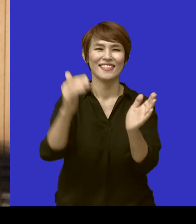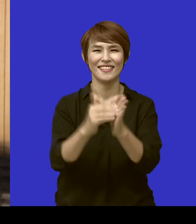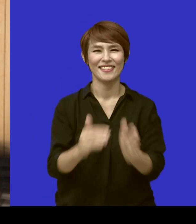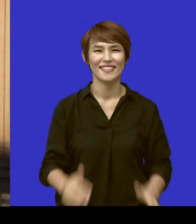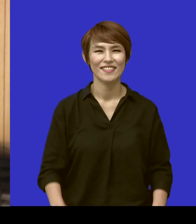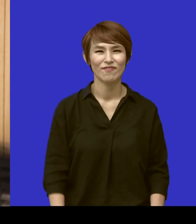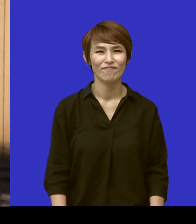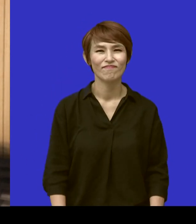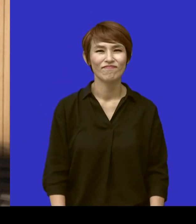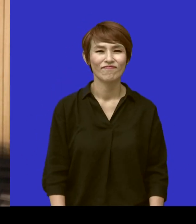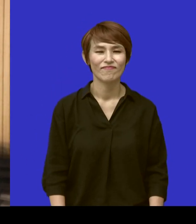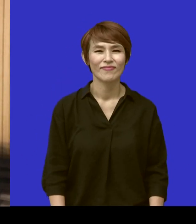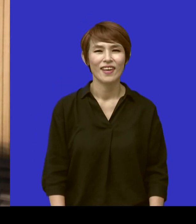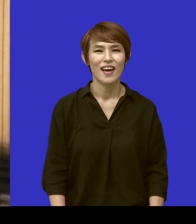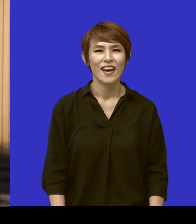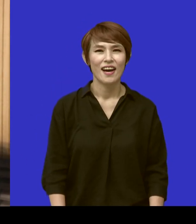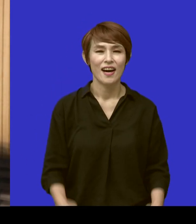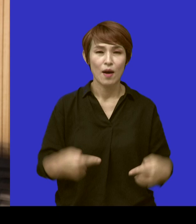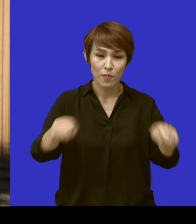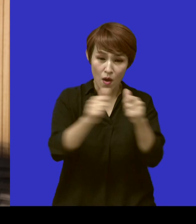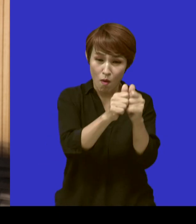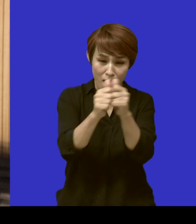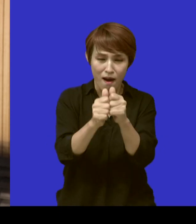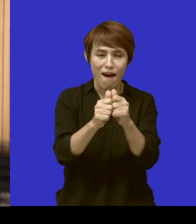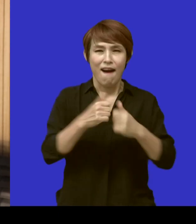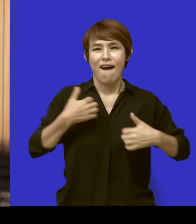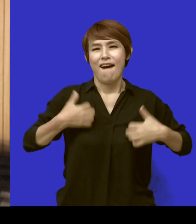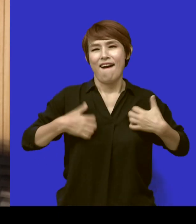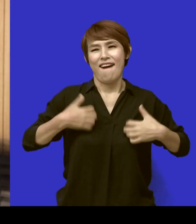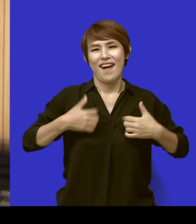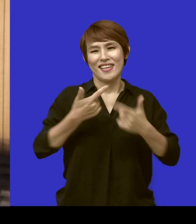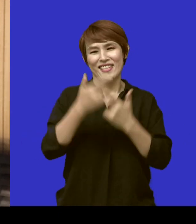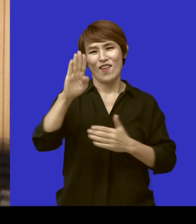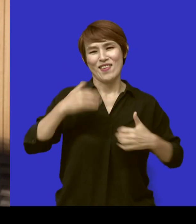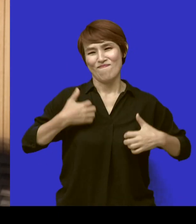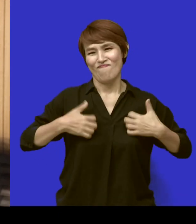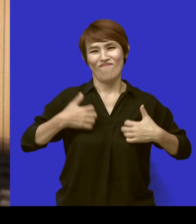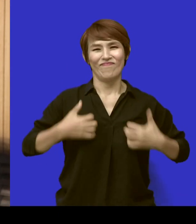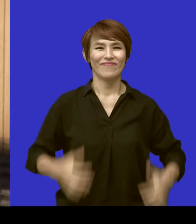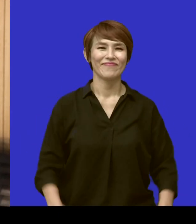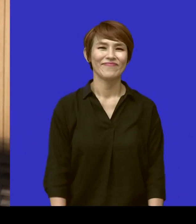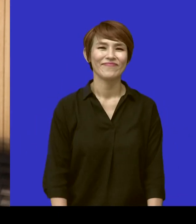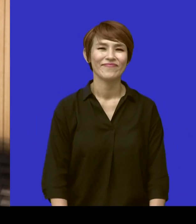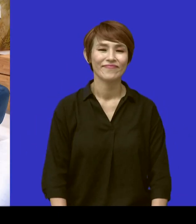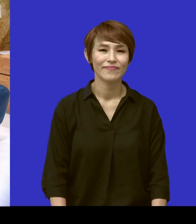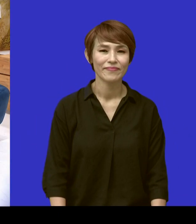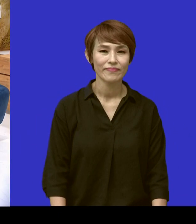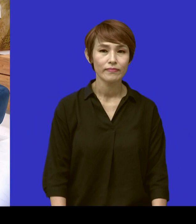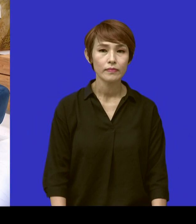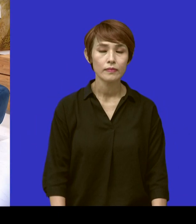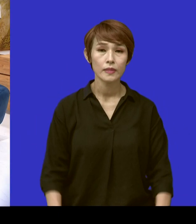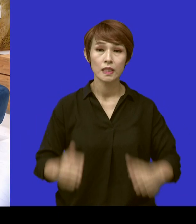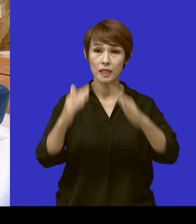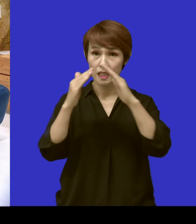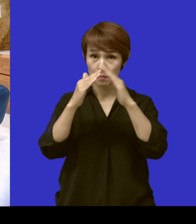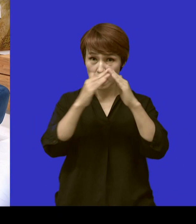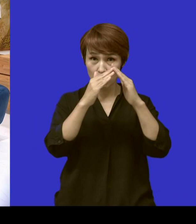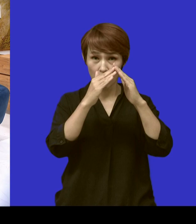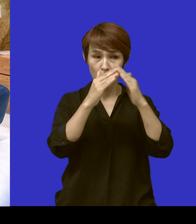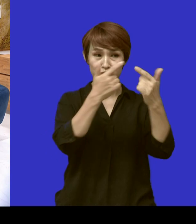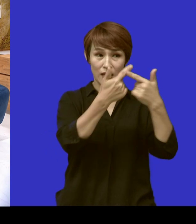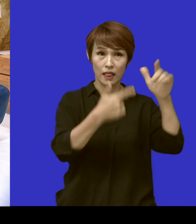같습니다. 그렇죠? 너무 동행이 생겨서 너무 기뻐했었어요. 그래요. 네. 집에서 이곳까지 오는